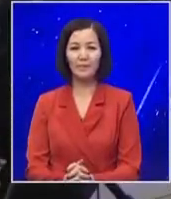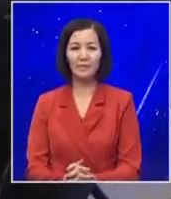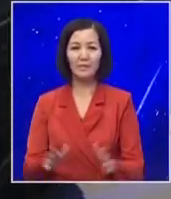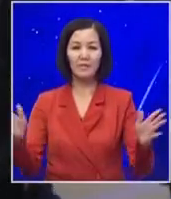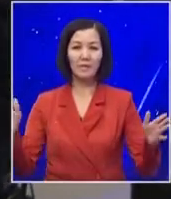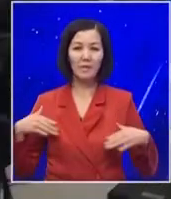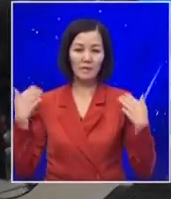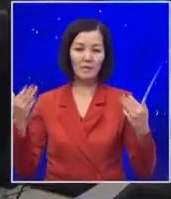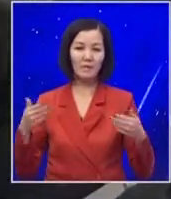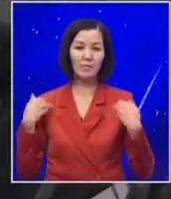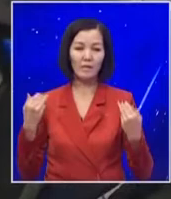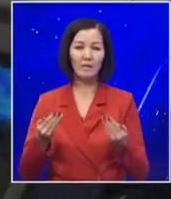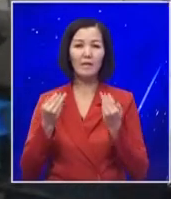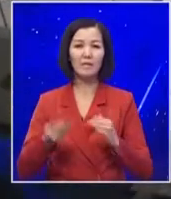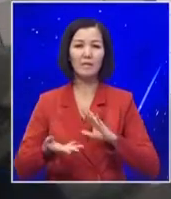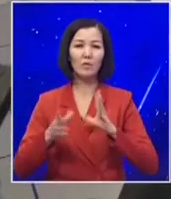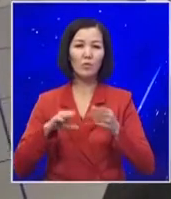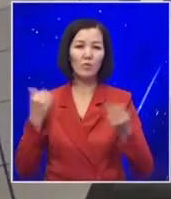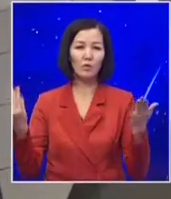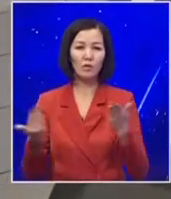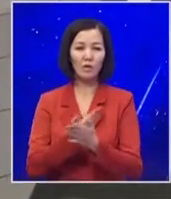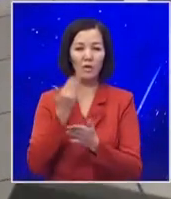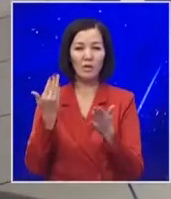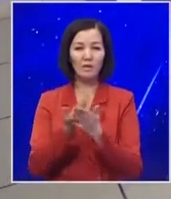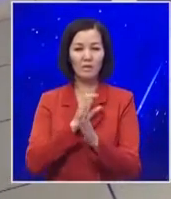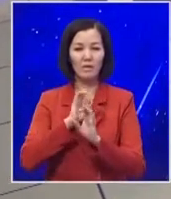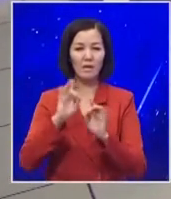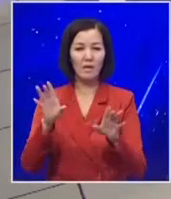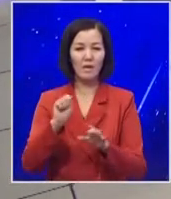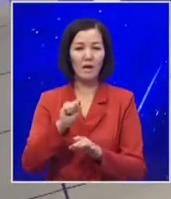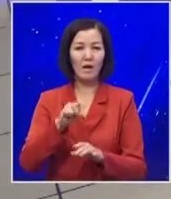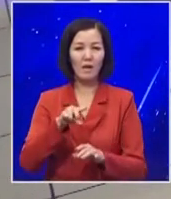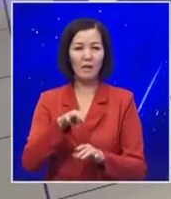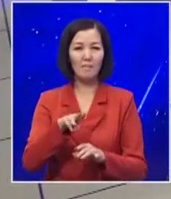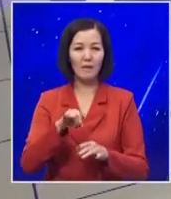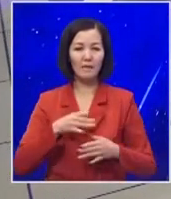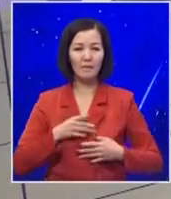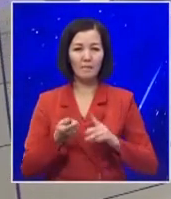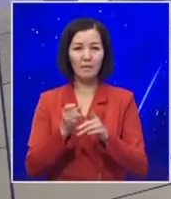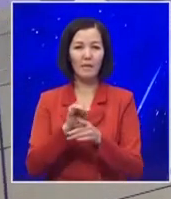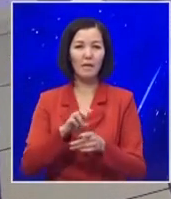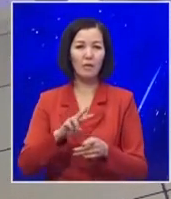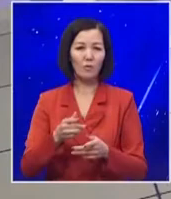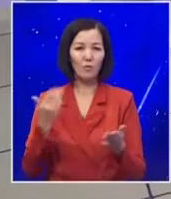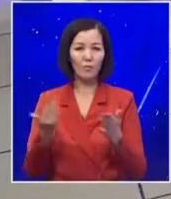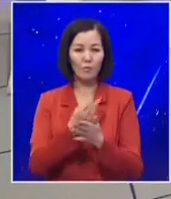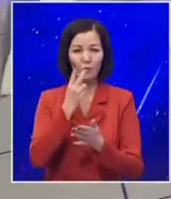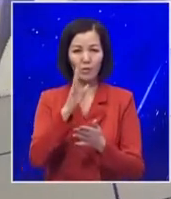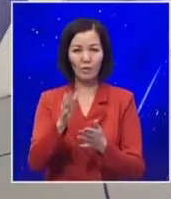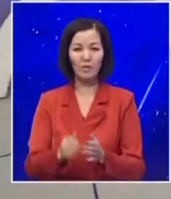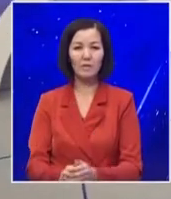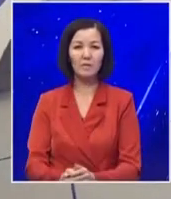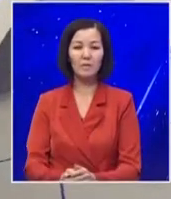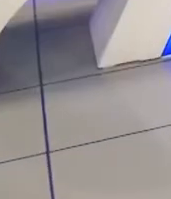Ассаламу алейкум, қадірменді көрермен, тікелей эфирде жаңалықтар студияда Алмат Хамид, сурдо отырмада Айгүл Жұмашқызы. Бүгін көретіндеріңіз.